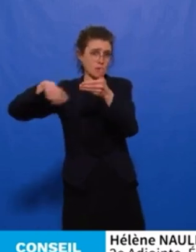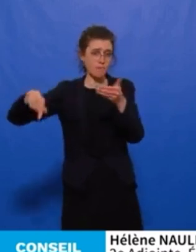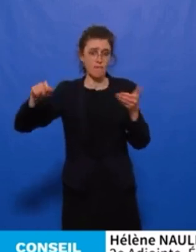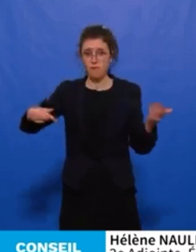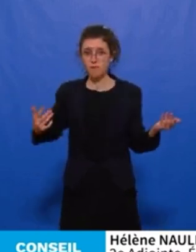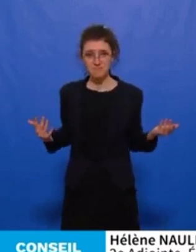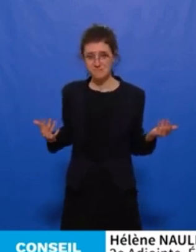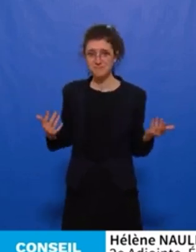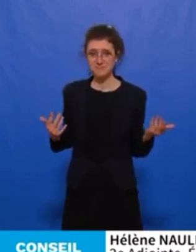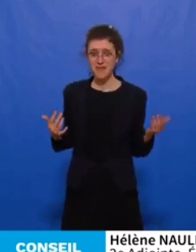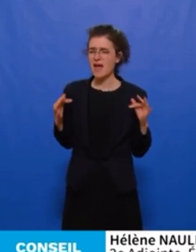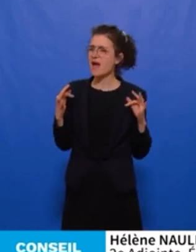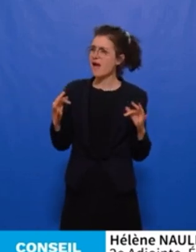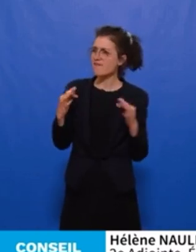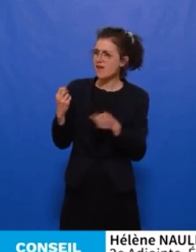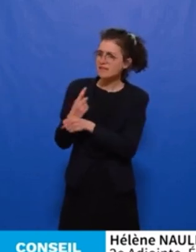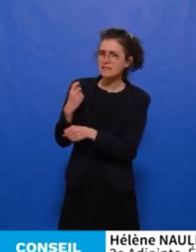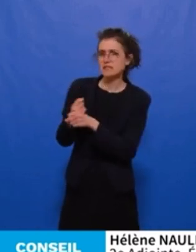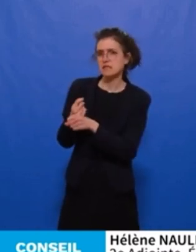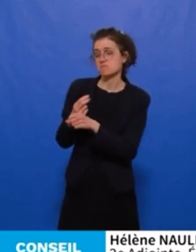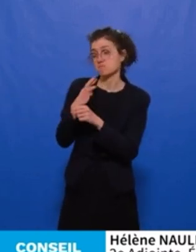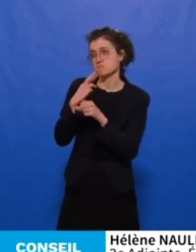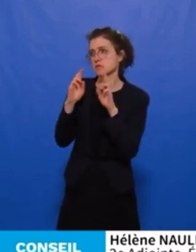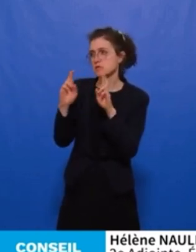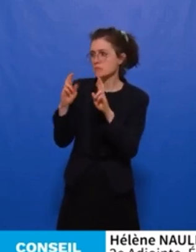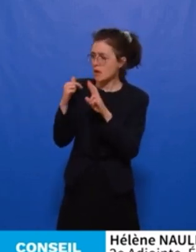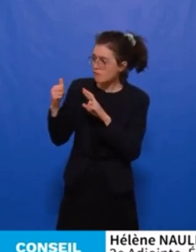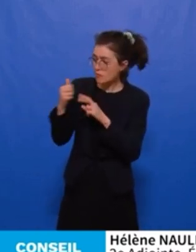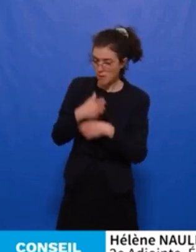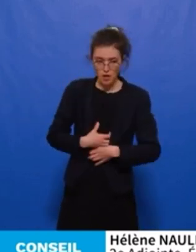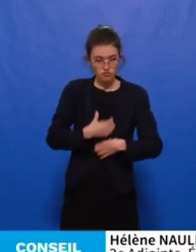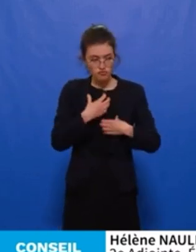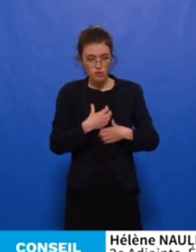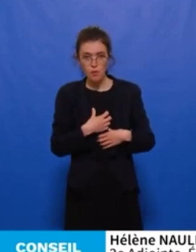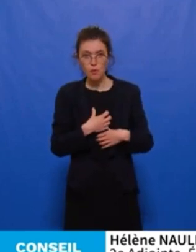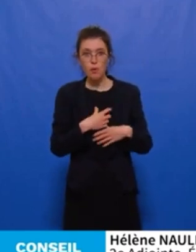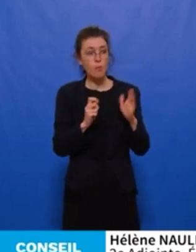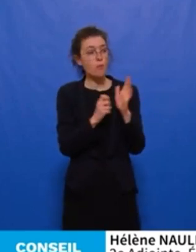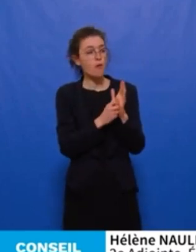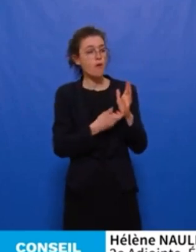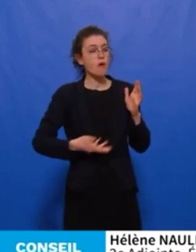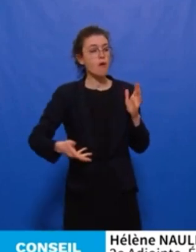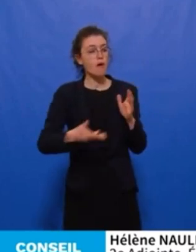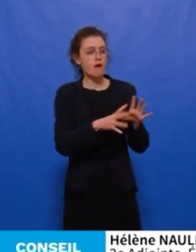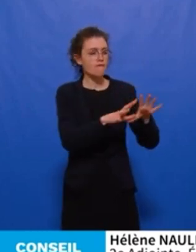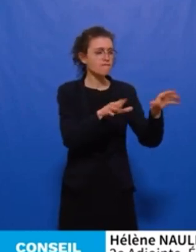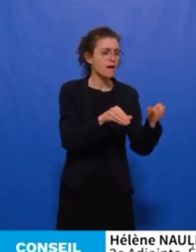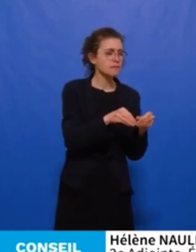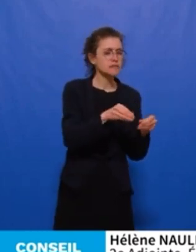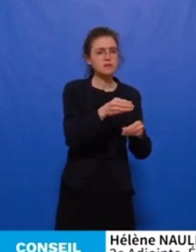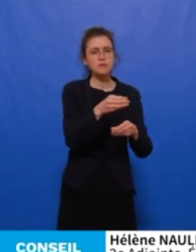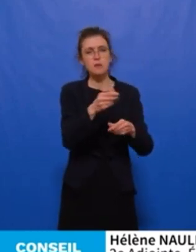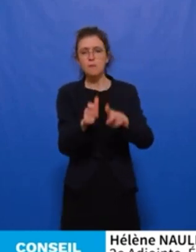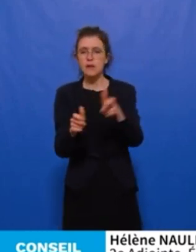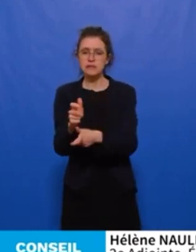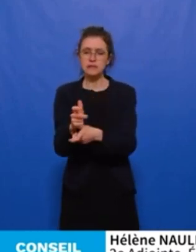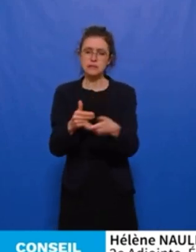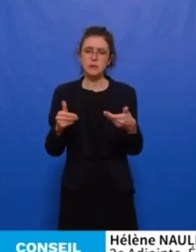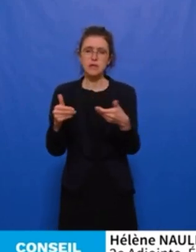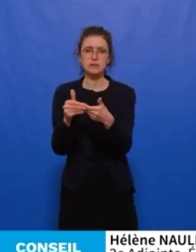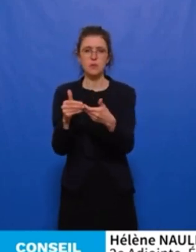déchets, j'espère que vous vous offusquez tout le reste de l'année quand des familles ou des personnes en situation de handicap ne peuvent pas pratiquer